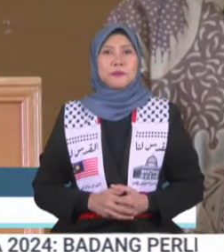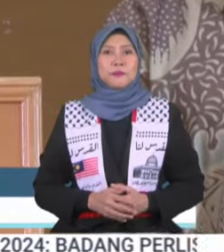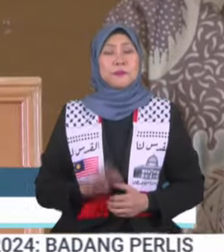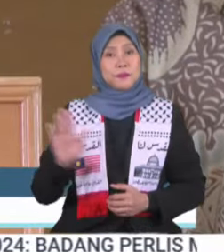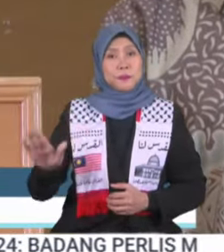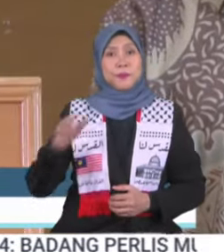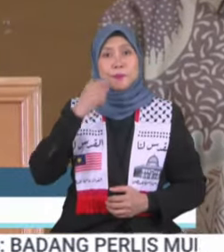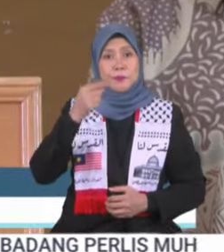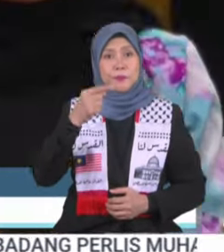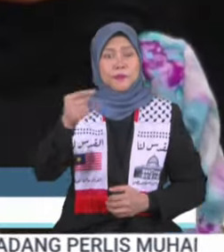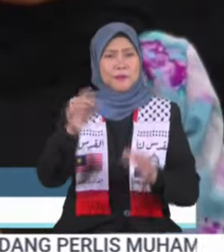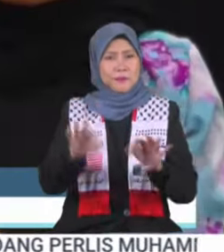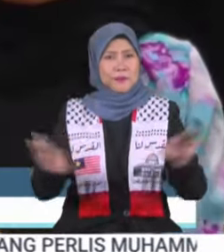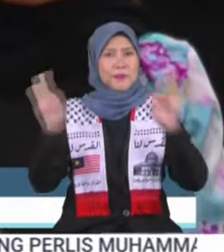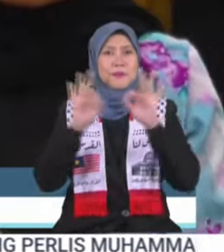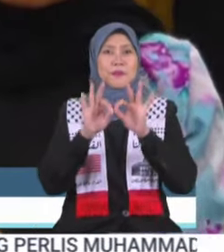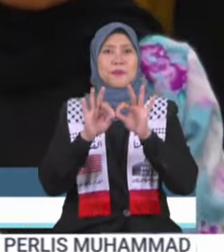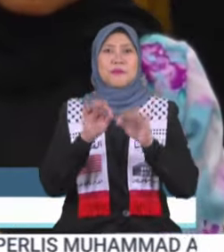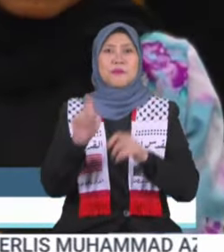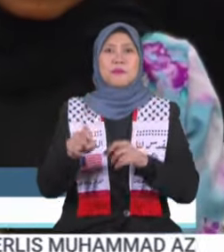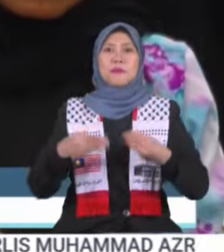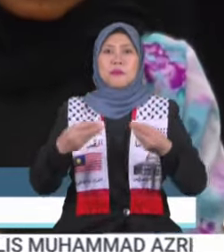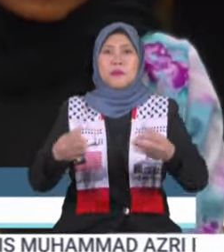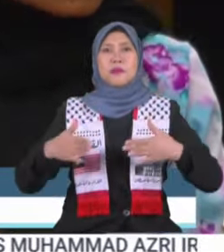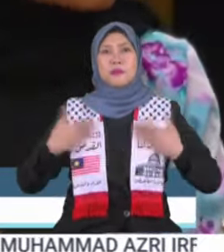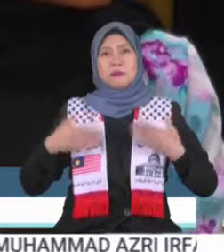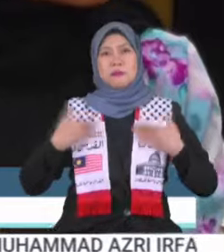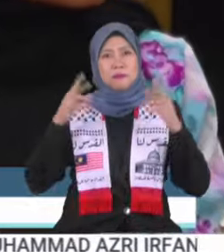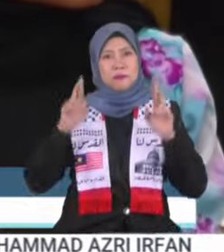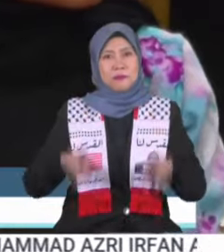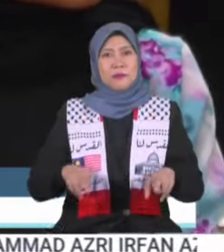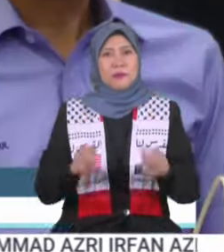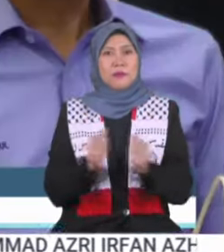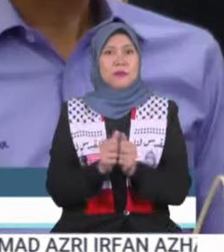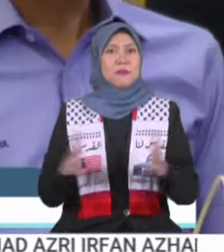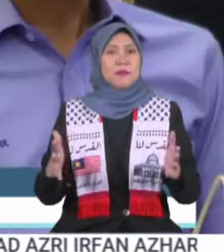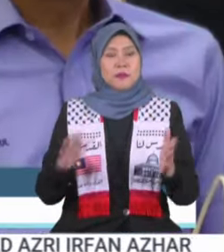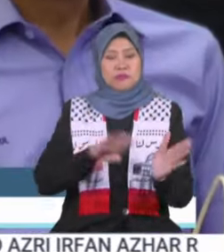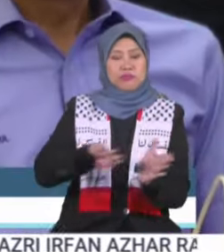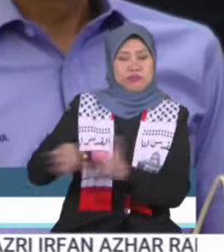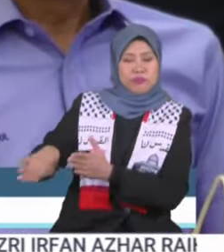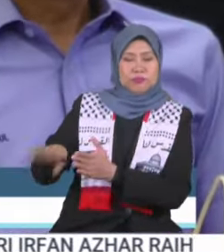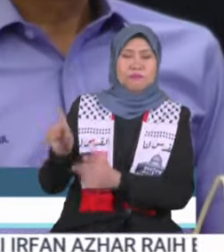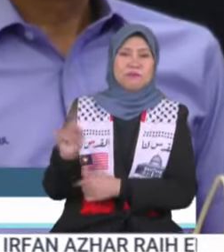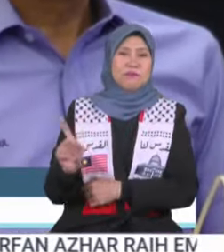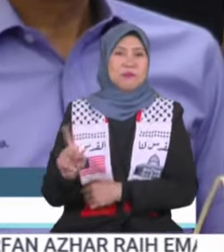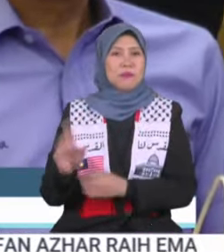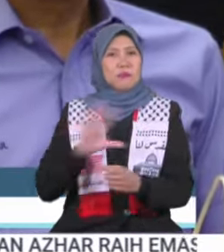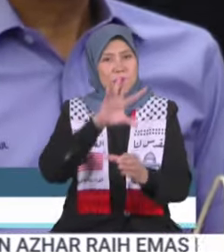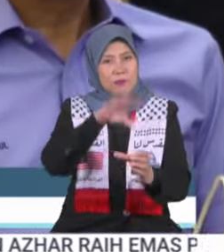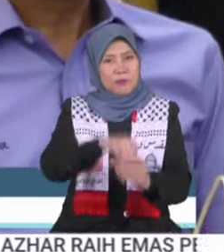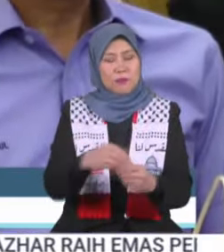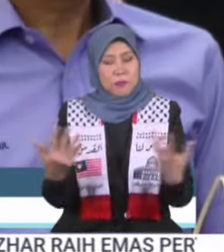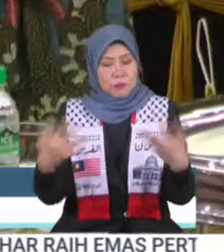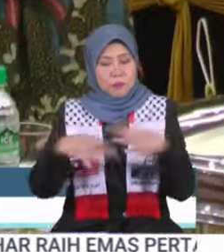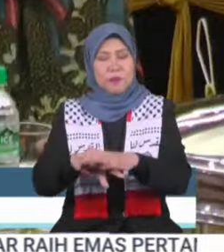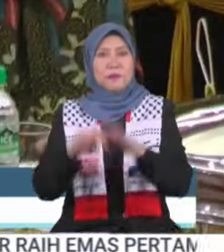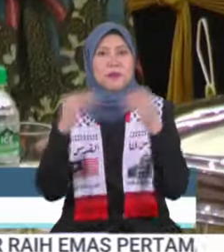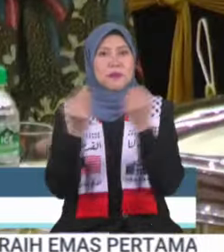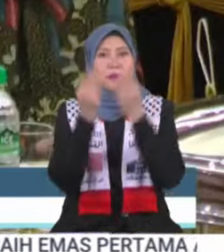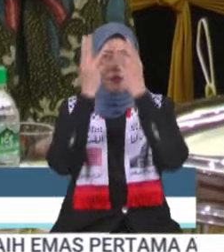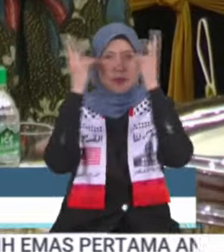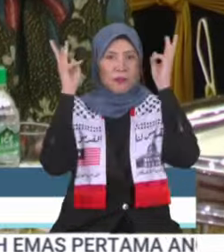Baginda bertitah ia penting dalam memastikan kesejahteraan hidup rakyat tanpa tiada yang terpinggir, terutama masyarakat orang